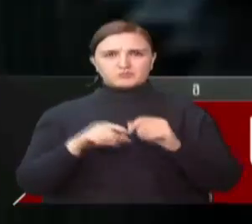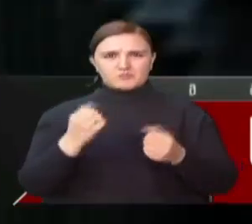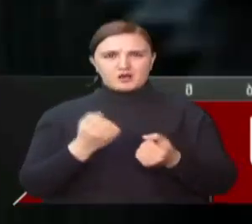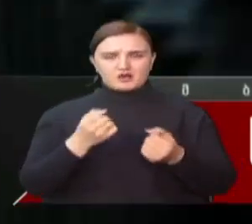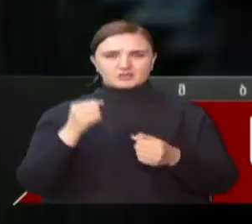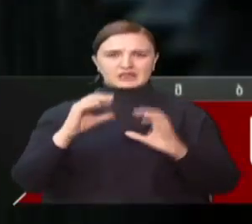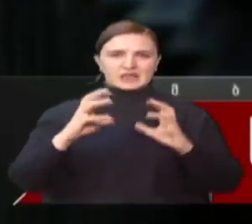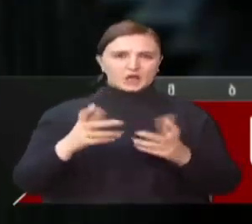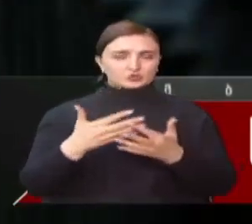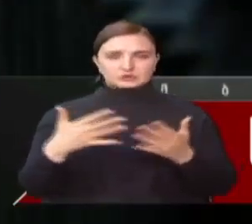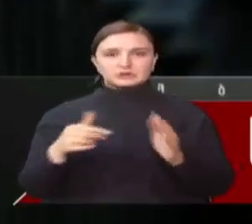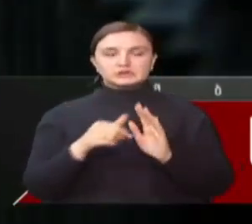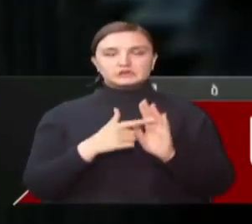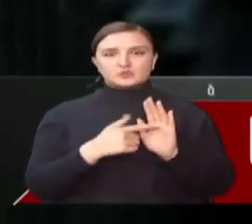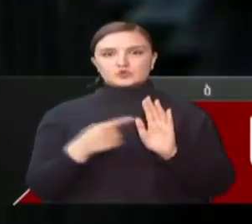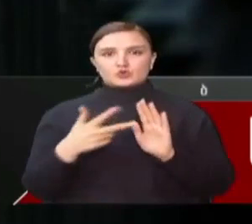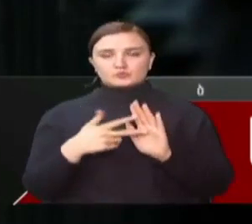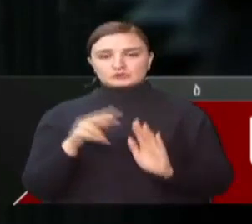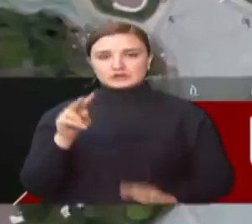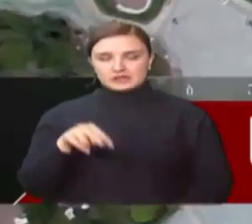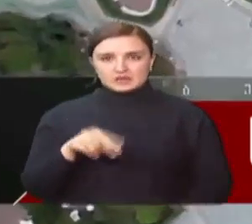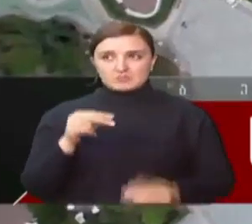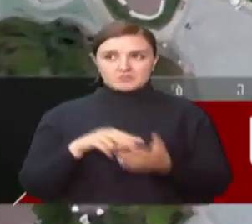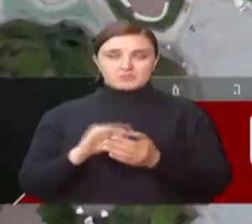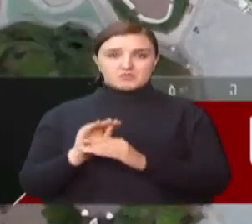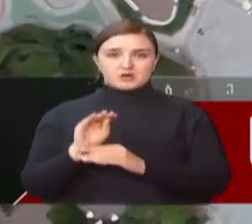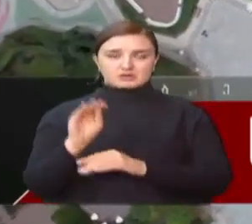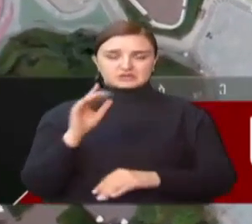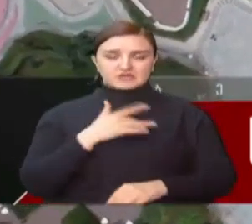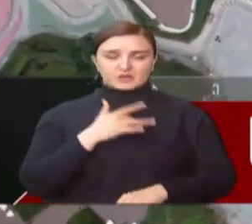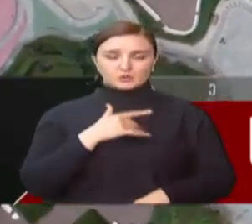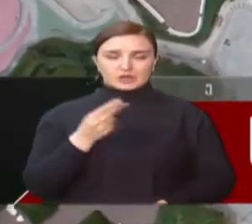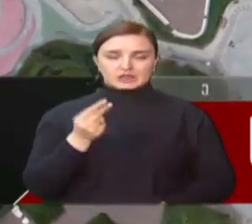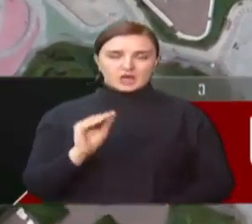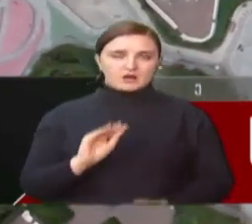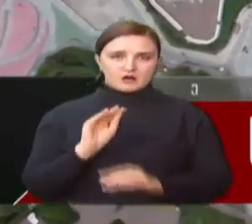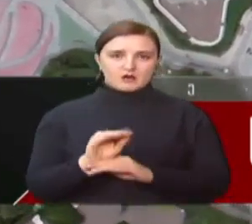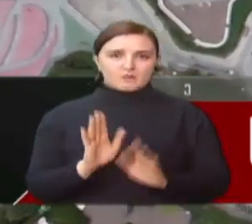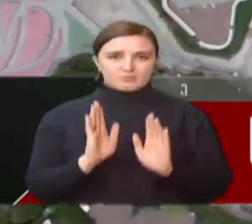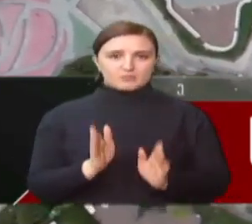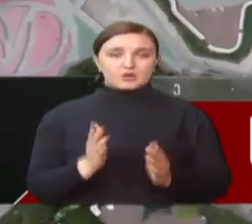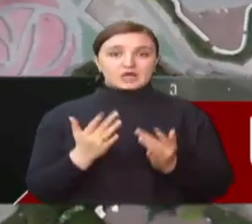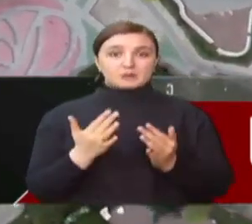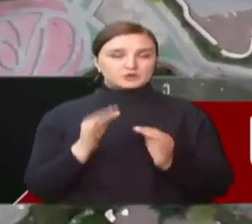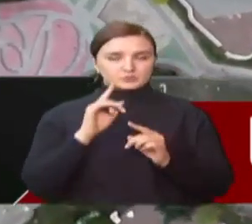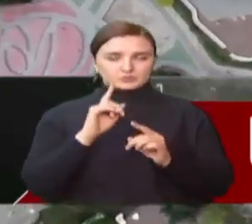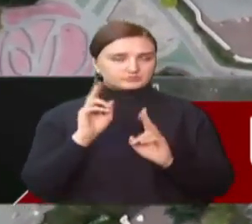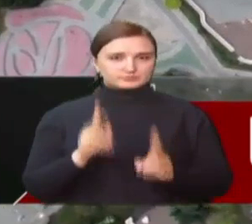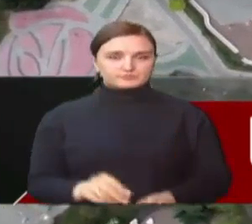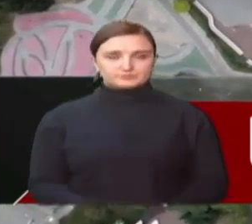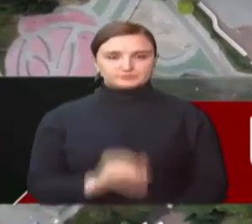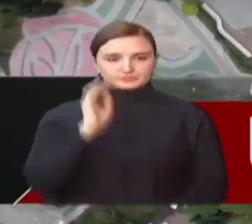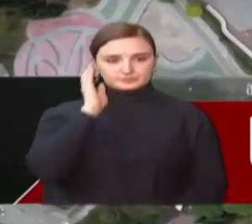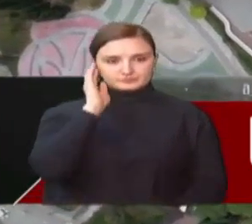60-დან 90 ლარამდე. ინფლაციის გათვალისწინებით სავარაუდოდ ეს თანხები გაიზრდება, თუმცა რამდენით ეს ცნობილი არ